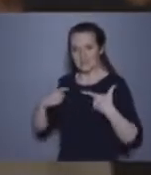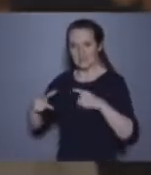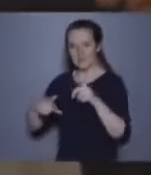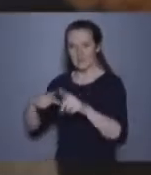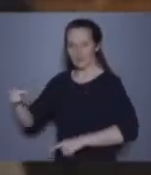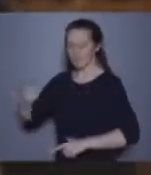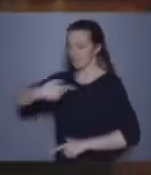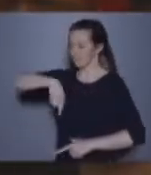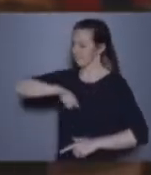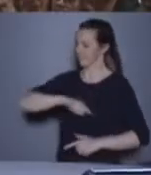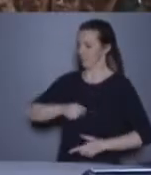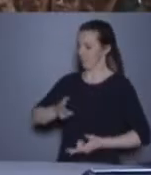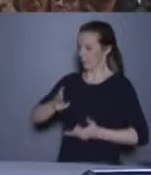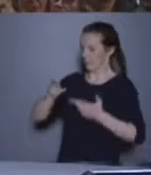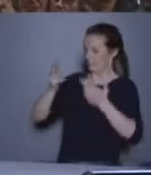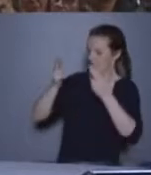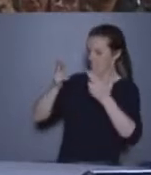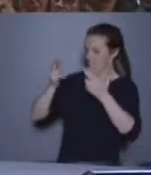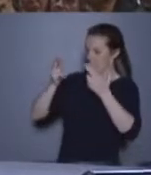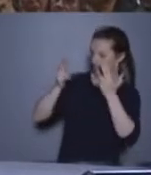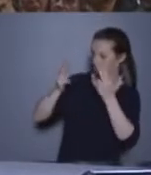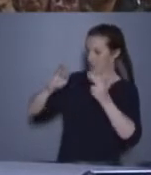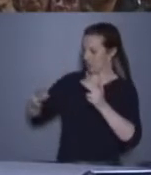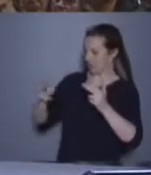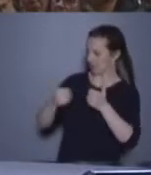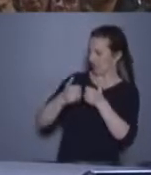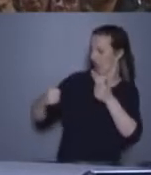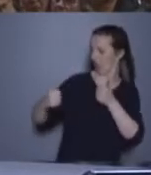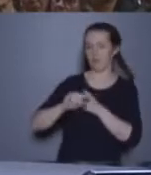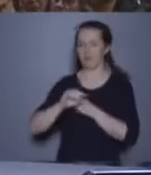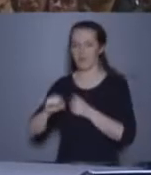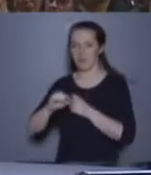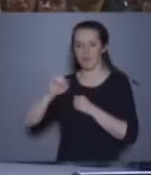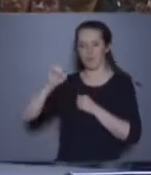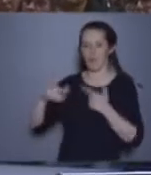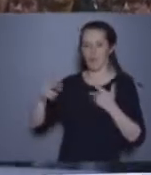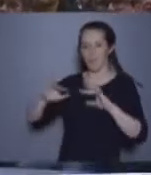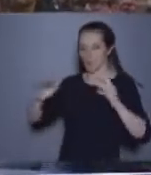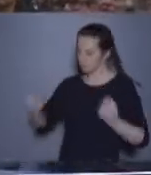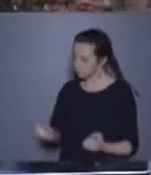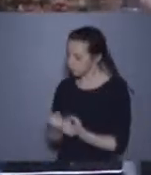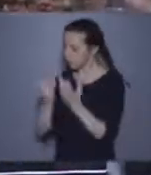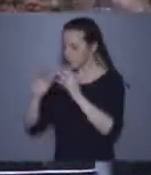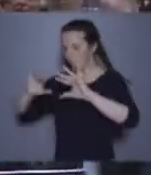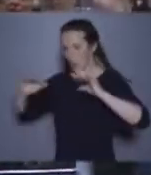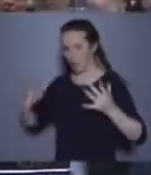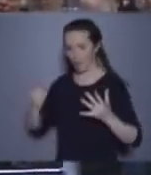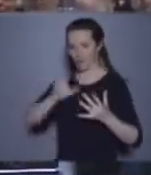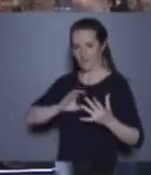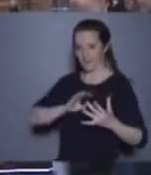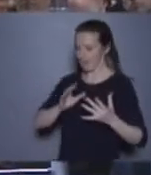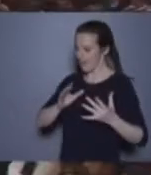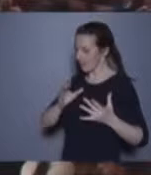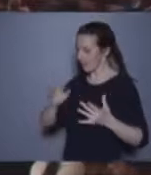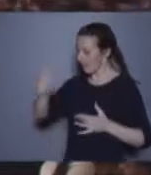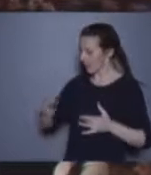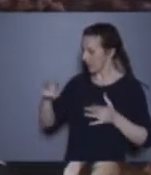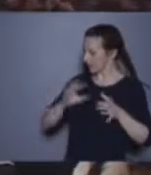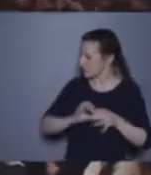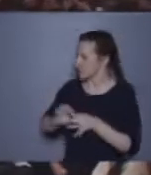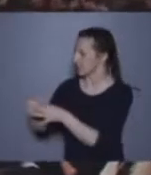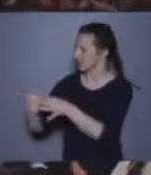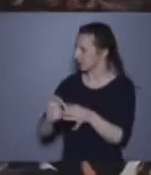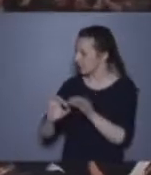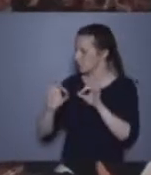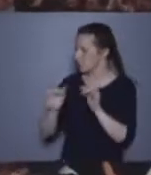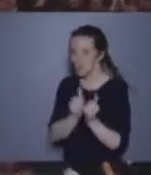émanciperons pas en nous séparant de la nature comme on le pensait autrefois, nous nous émanciperons en nous mettant en harmonie avec